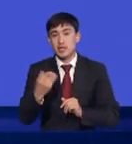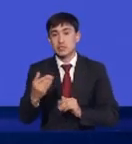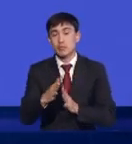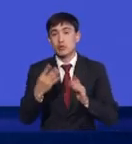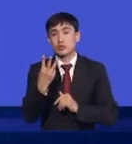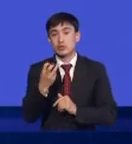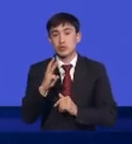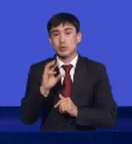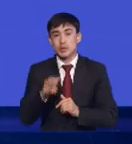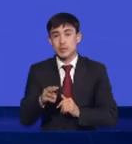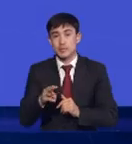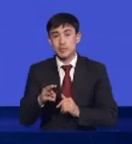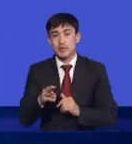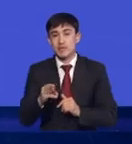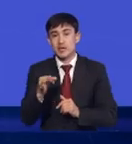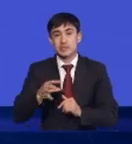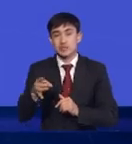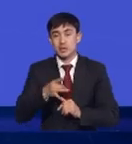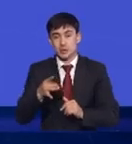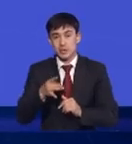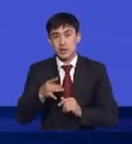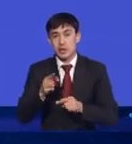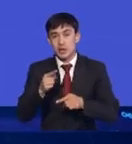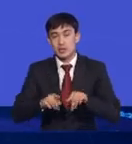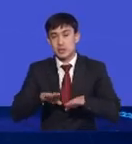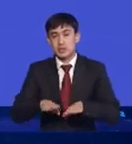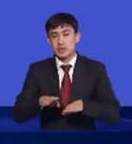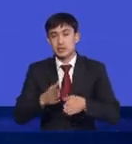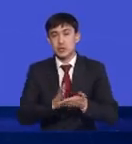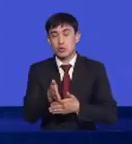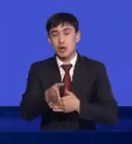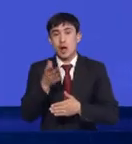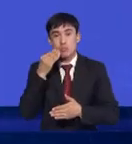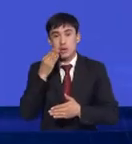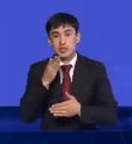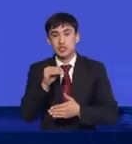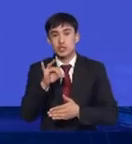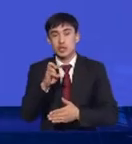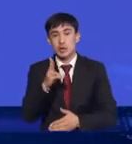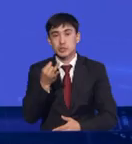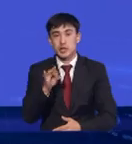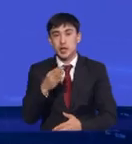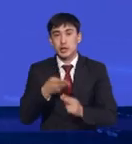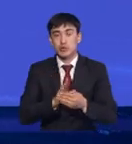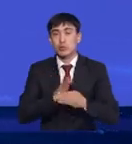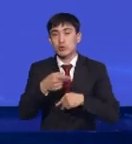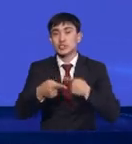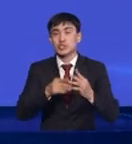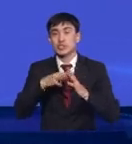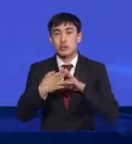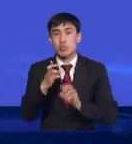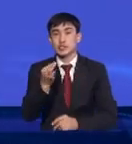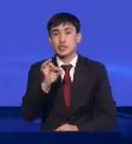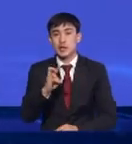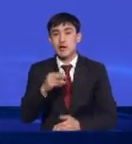более 300 километров находится в Илийском районе. На отрезок дороги в направлении Алматы, Жетген-Капшигай, которая проходит через село